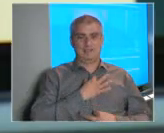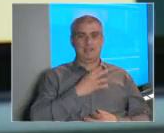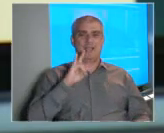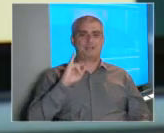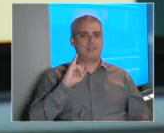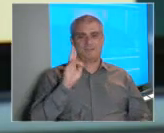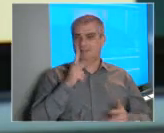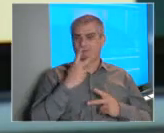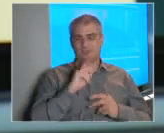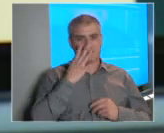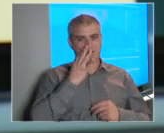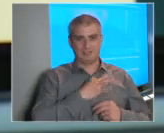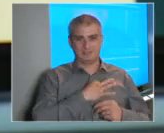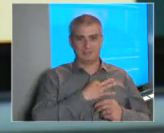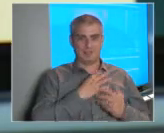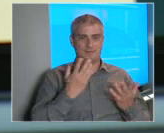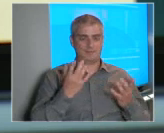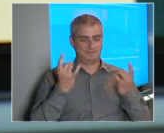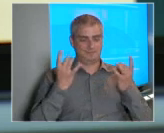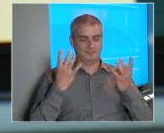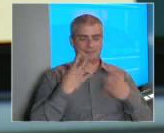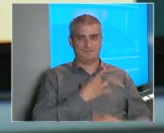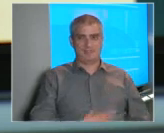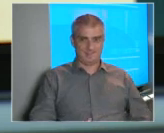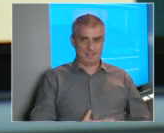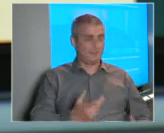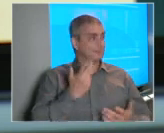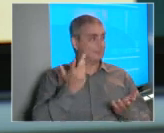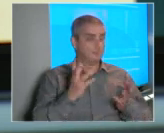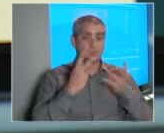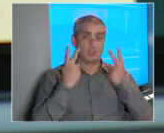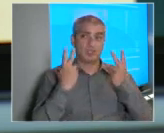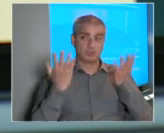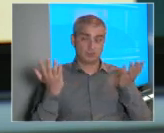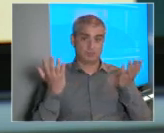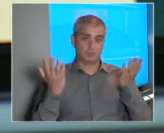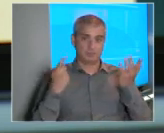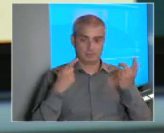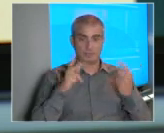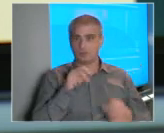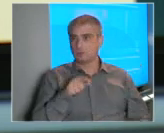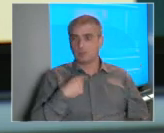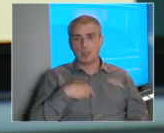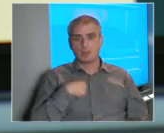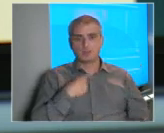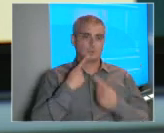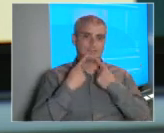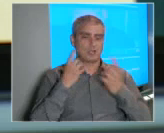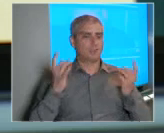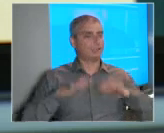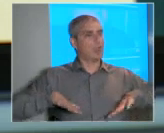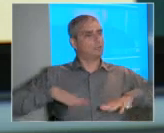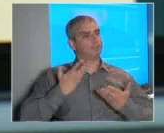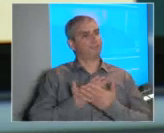שאי אפשר היה שלא לשים לב לתפארתה. תראה, מה שחשוב זה העניין הזה, אנחנו בשיחות הסלון